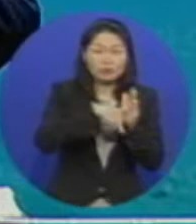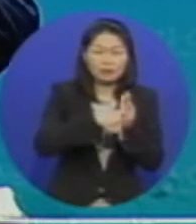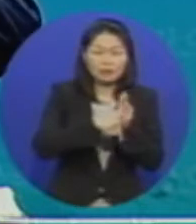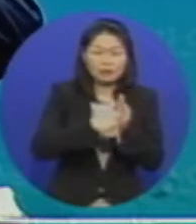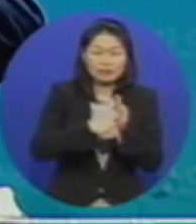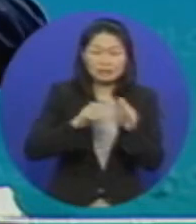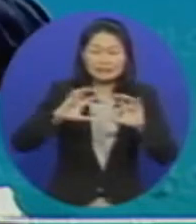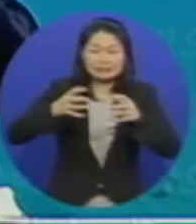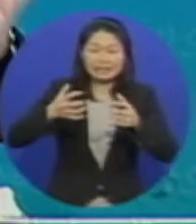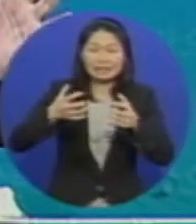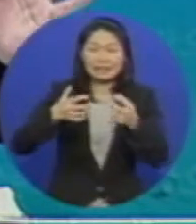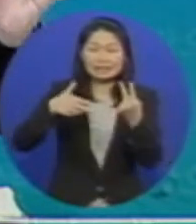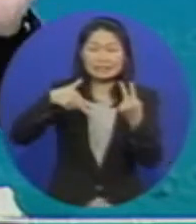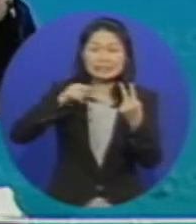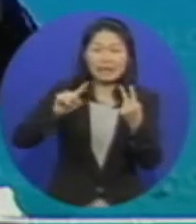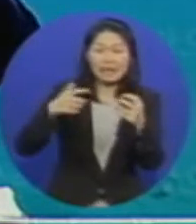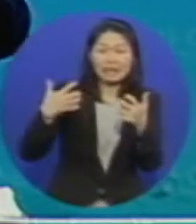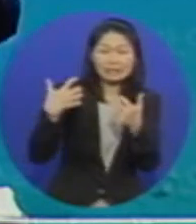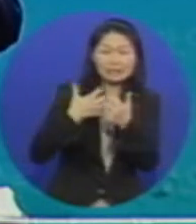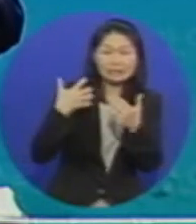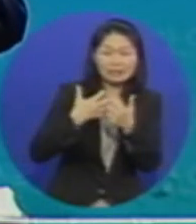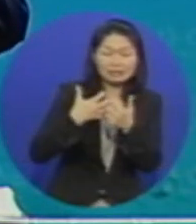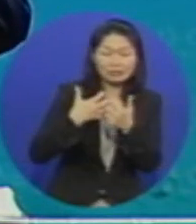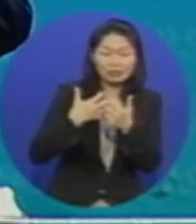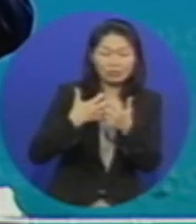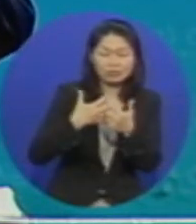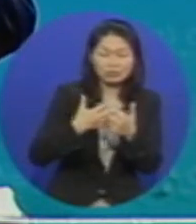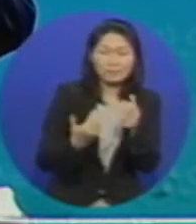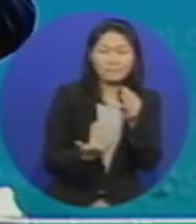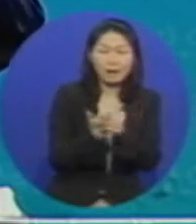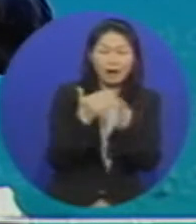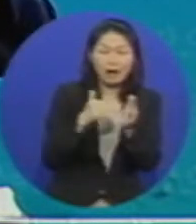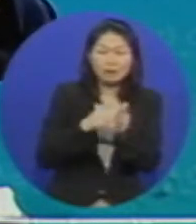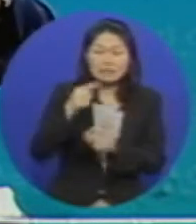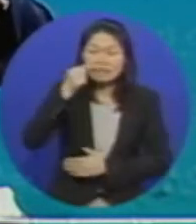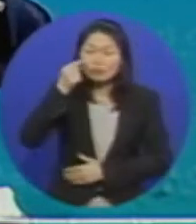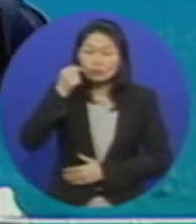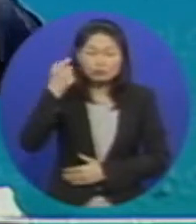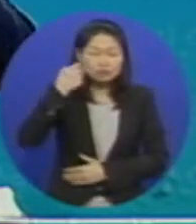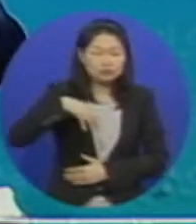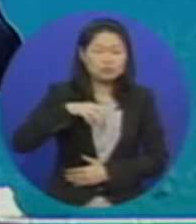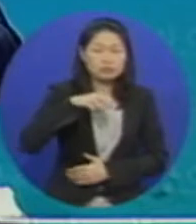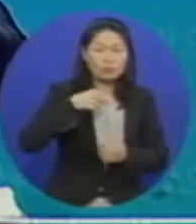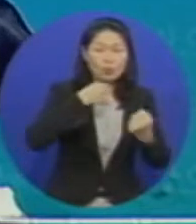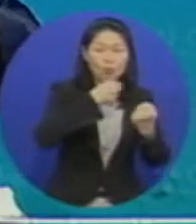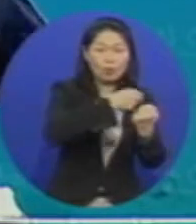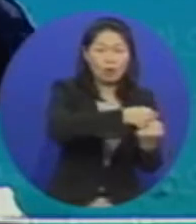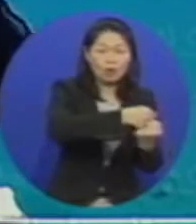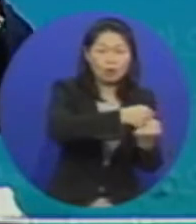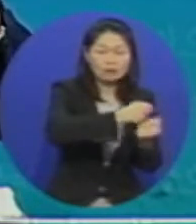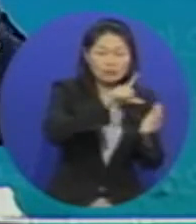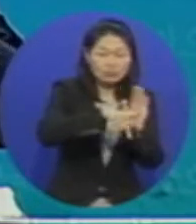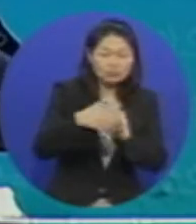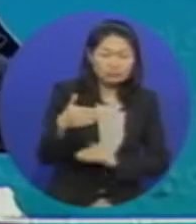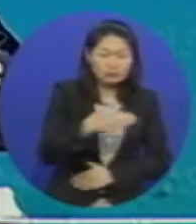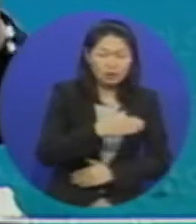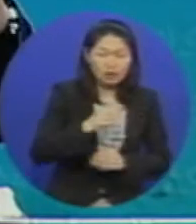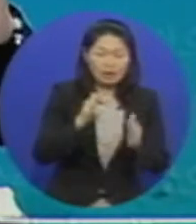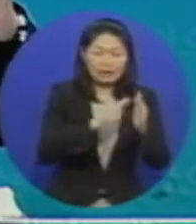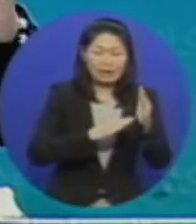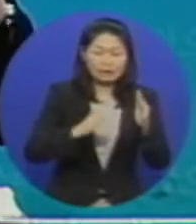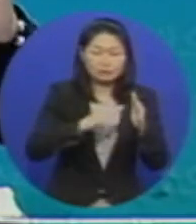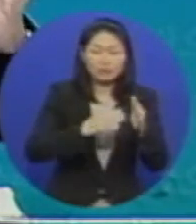제 2차 대전이 벌어지고 일본이 중국을 공격하고 그리고 그때부터 가족과 떨어져서